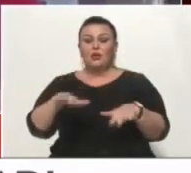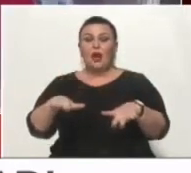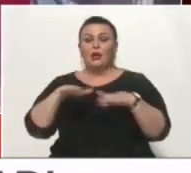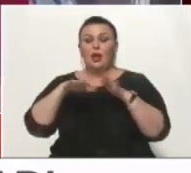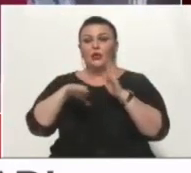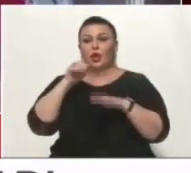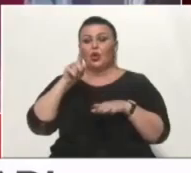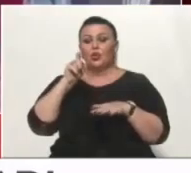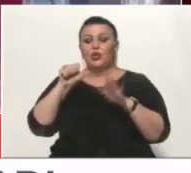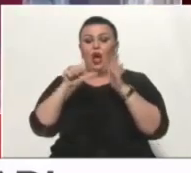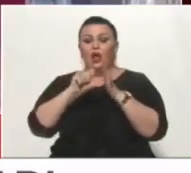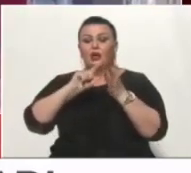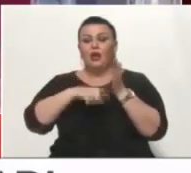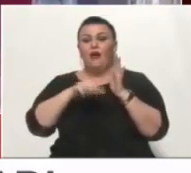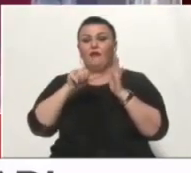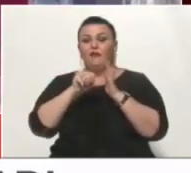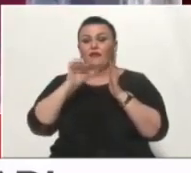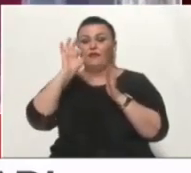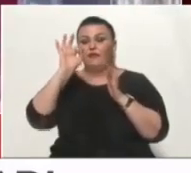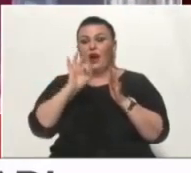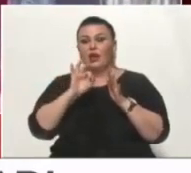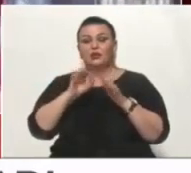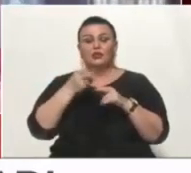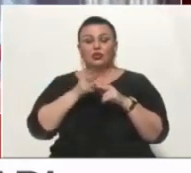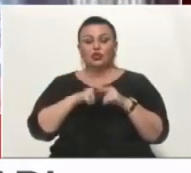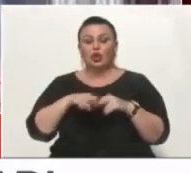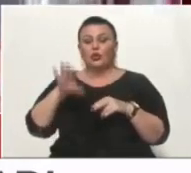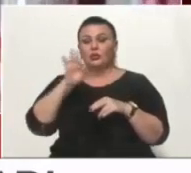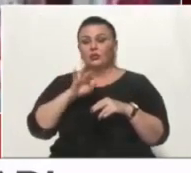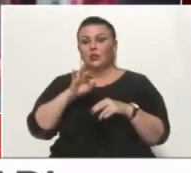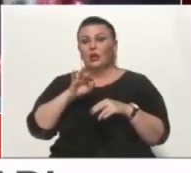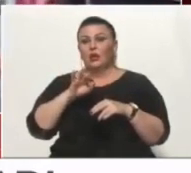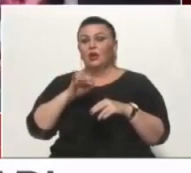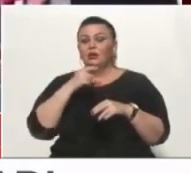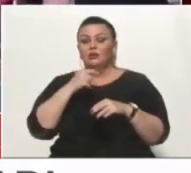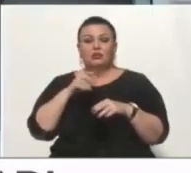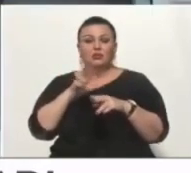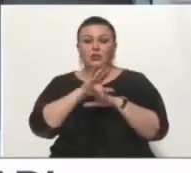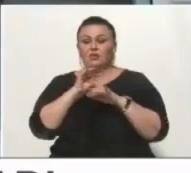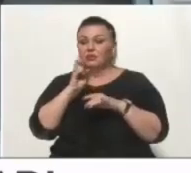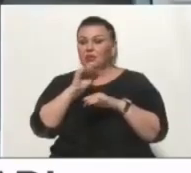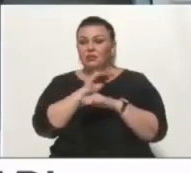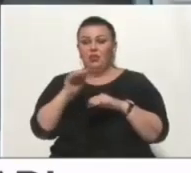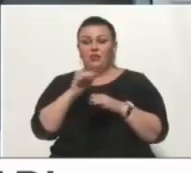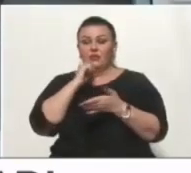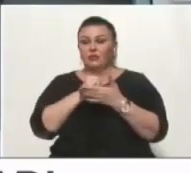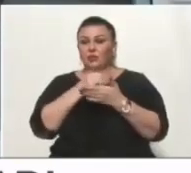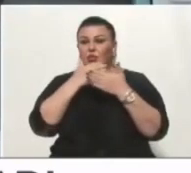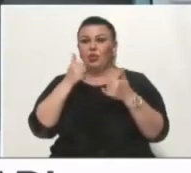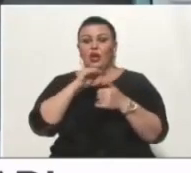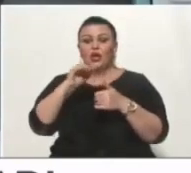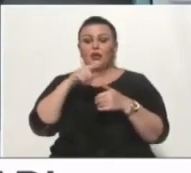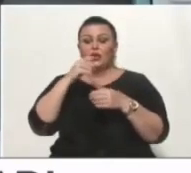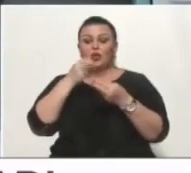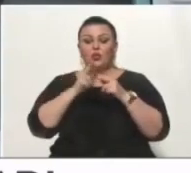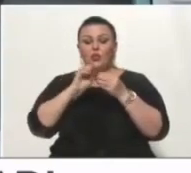seçkilərində %6% səs etibarsız sayılıb. Ancaq ümumilikdə rəsmlər bunun heç də problem